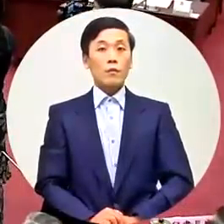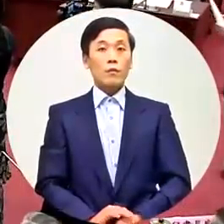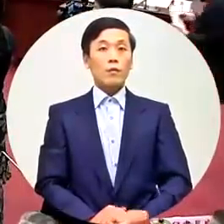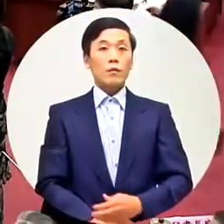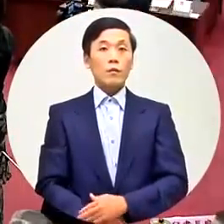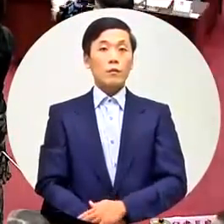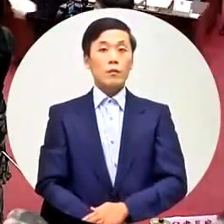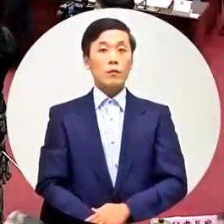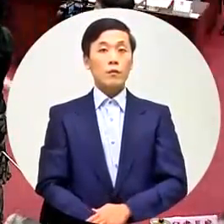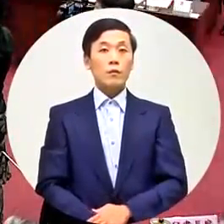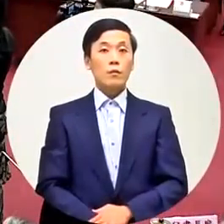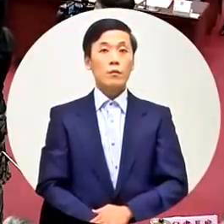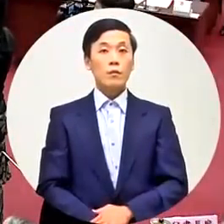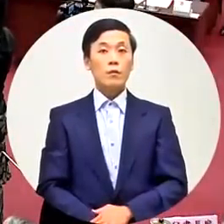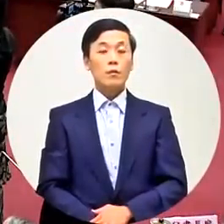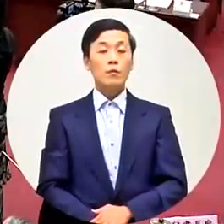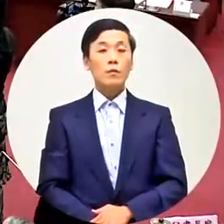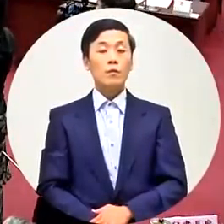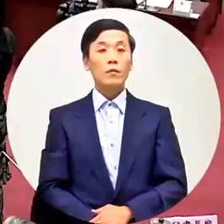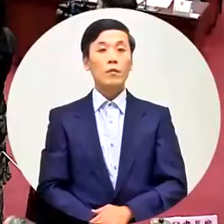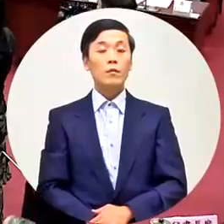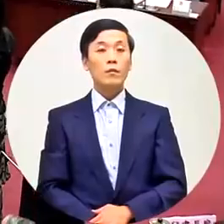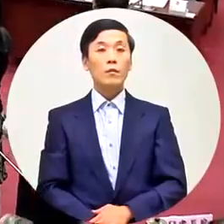应该到了，到了，就是那样哈。